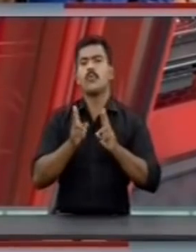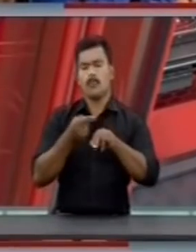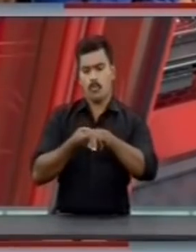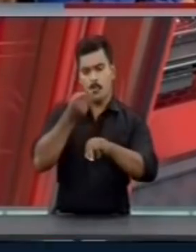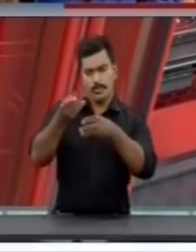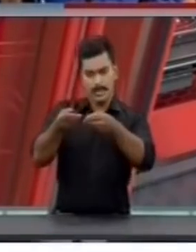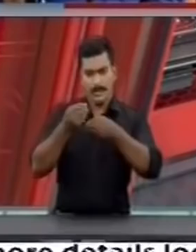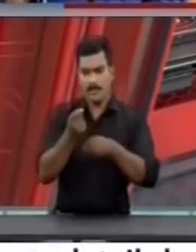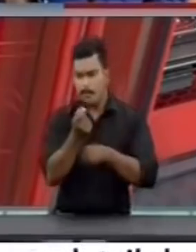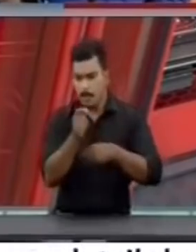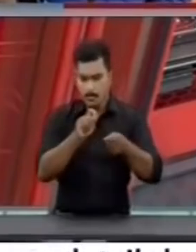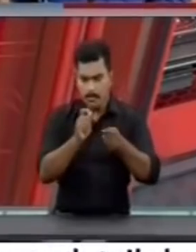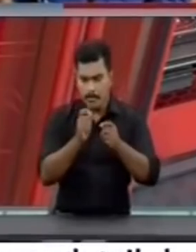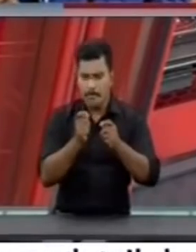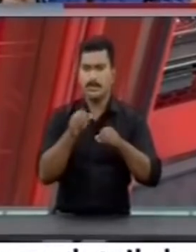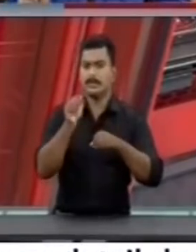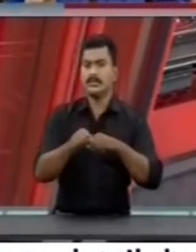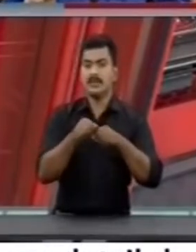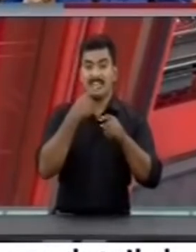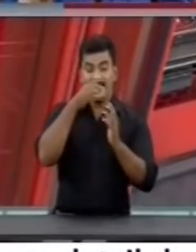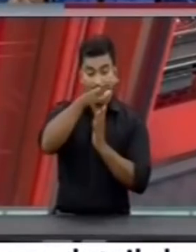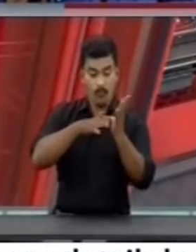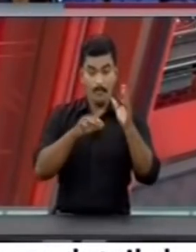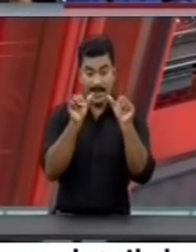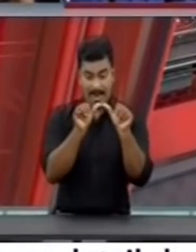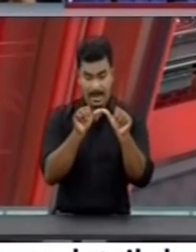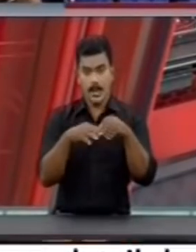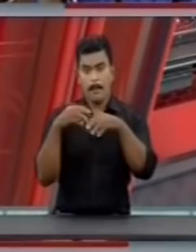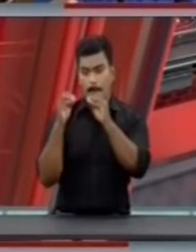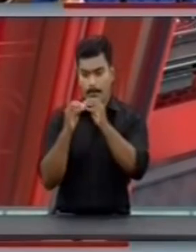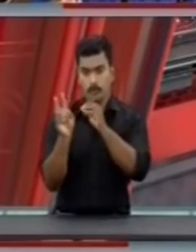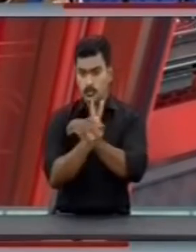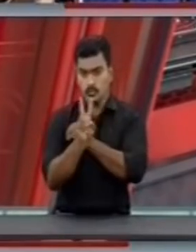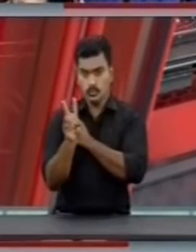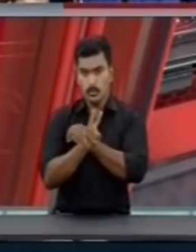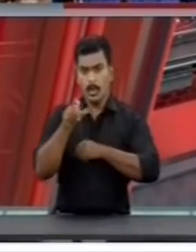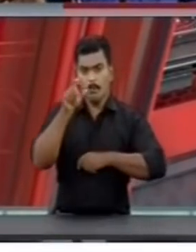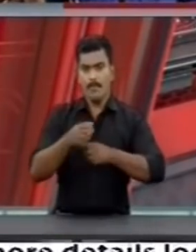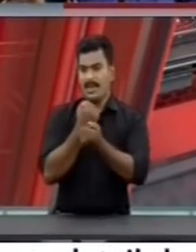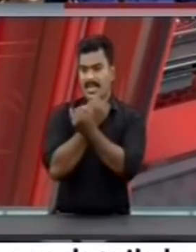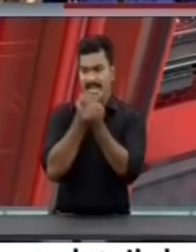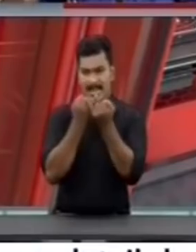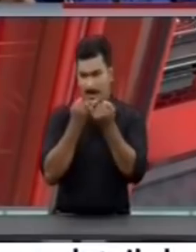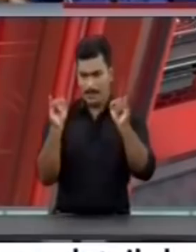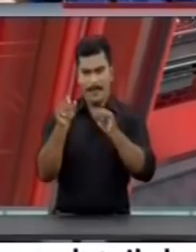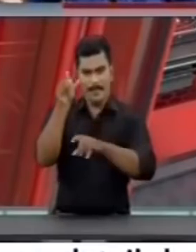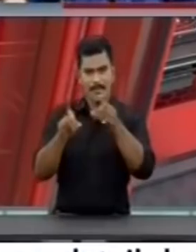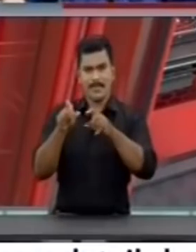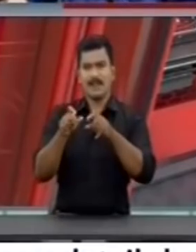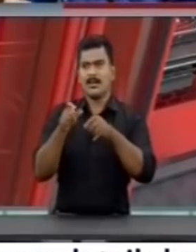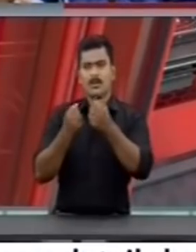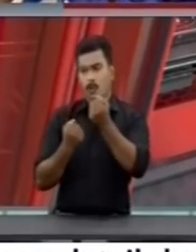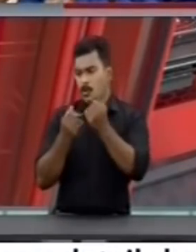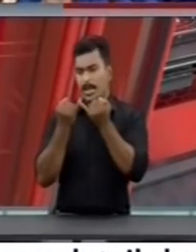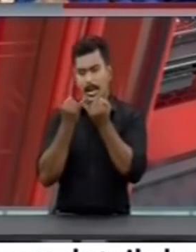ഒപ്പം തന്നെ ഈ ഫോം A B എന്നുള്ള രണ്ട് കാര്യങ്ങൾ സ്വതന്ത്ര സ്ഥാനാർത്ഥികൾ നൽകുന്നില്ല. അതുകൊണ്ട് തന്നെ അത് പാർട്ടിയുടെ അംഗീകാരത്തിനും ചിഹ്നത്തിനും